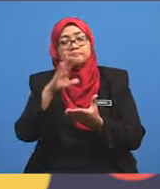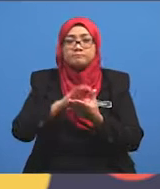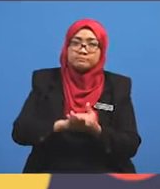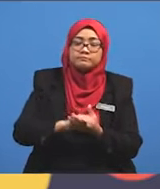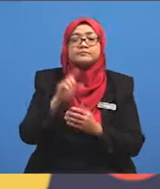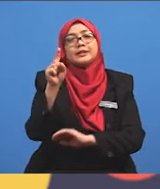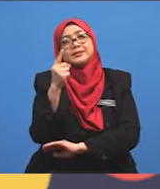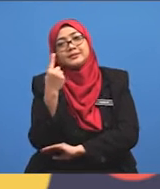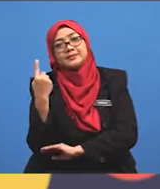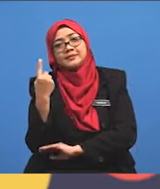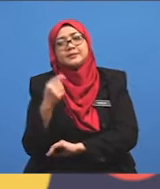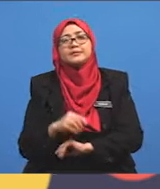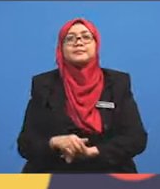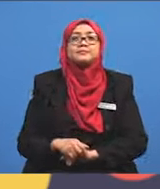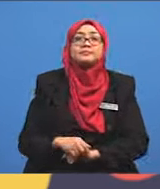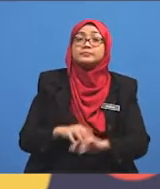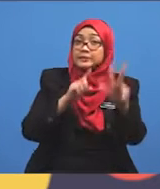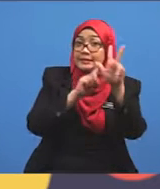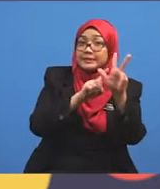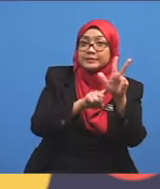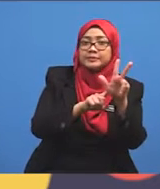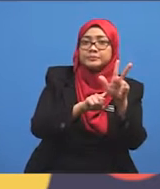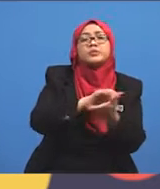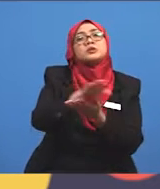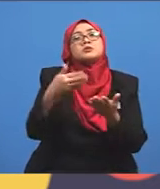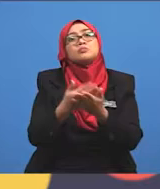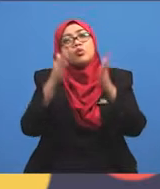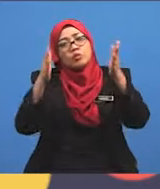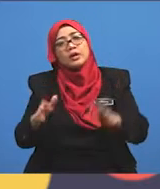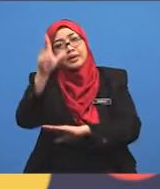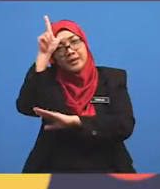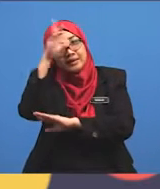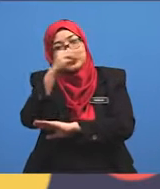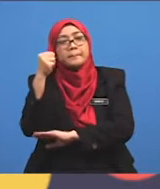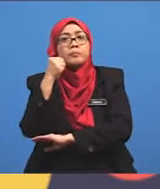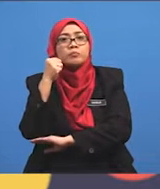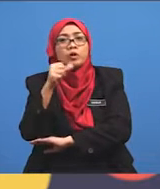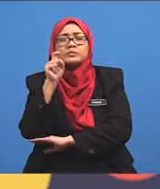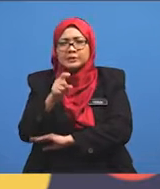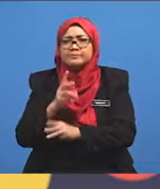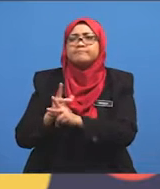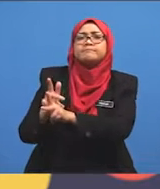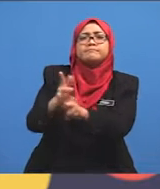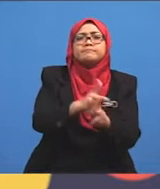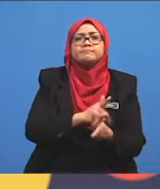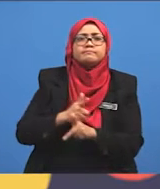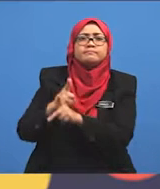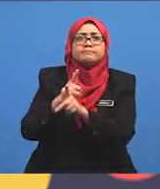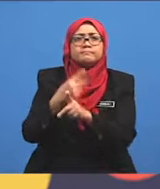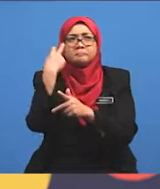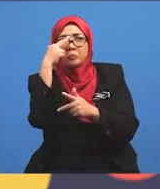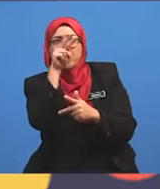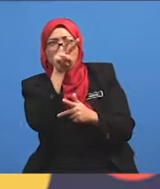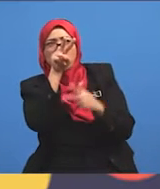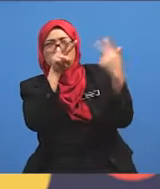mahram sahaja. Yang ketiga, semua orang lelaki dan perempuan hendaklah mengawal penglihatan daripada mandang hak